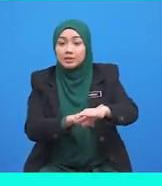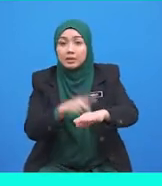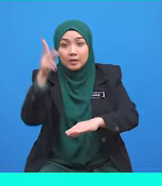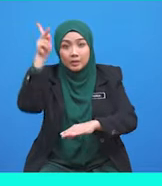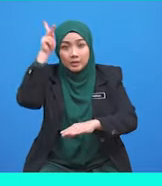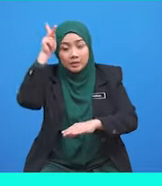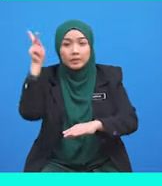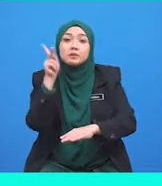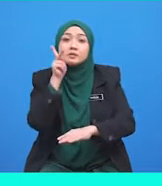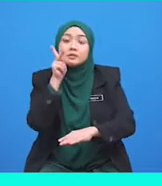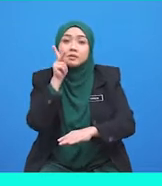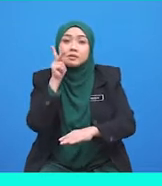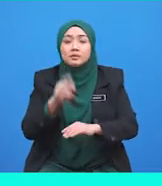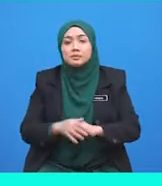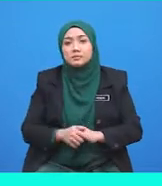Merbuk, Kedah.